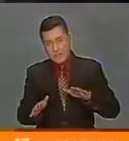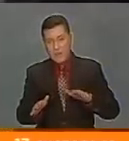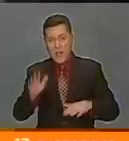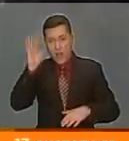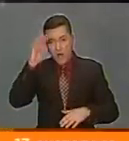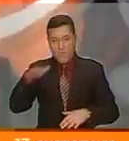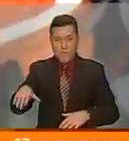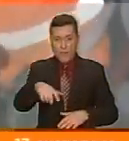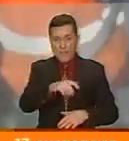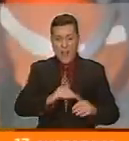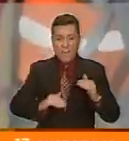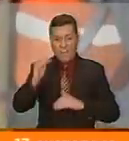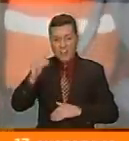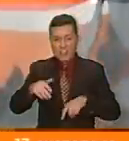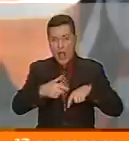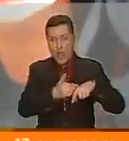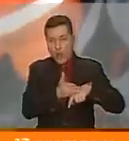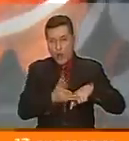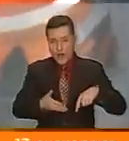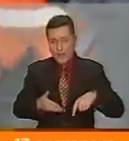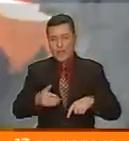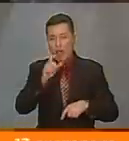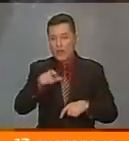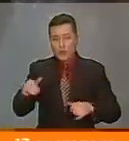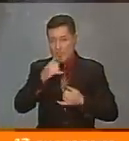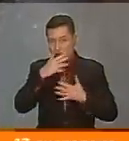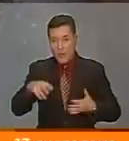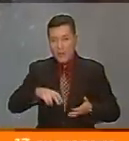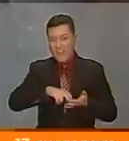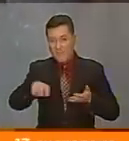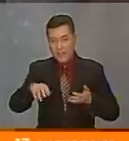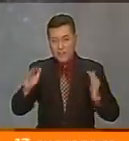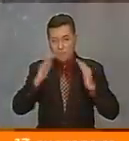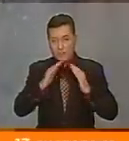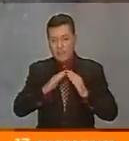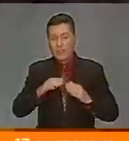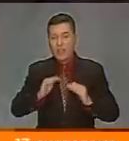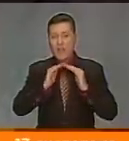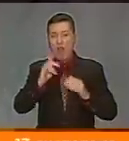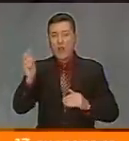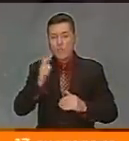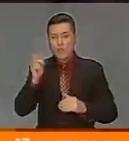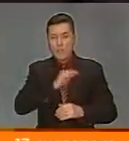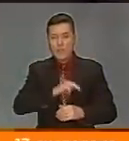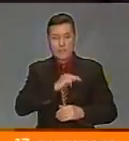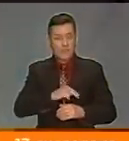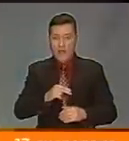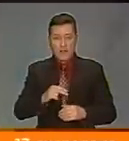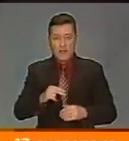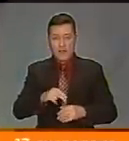вода стояла вище від коліна. На деяких вулицях люди навіть не могли вибратися з будинків. Комунальники всю ніч працювали в авральному